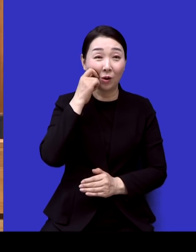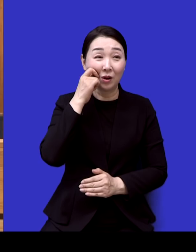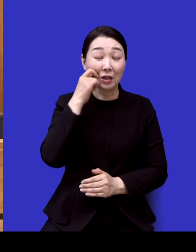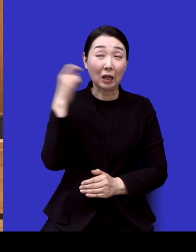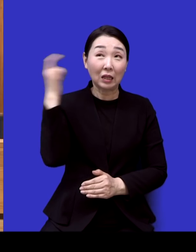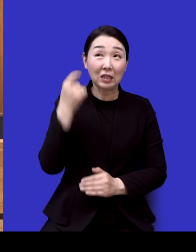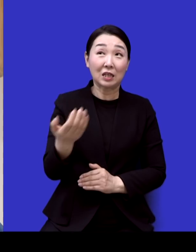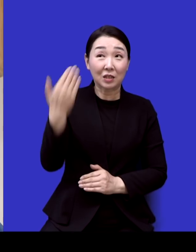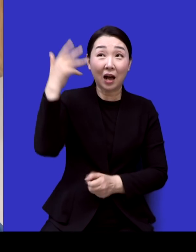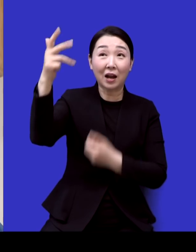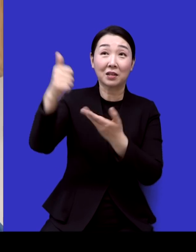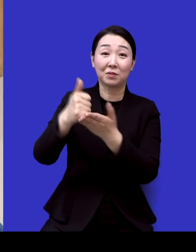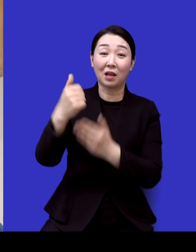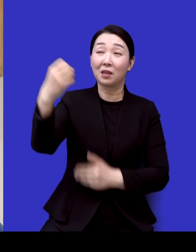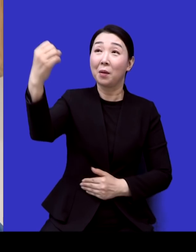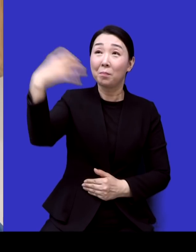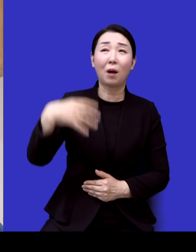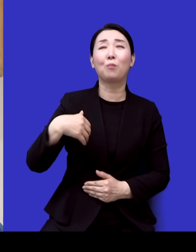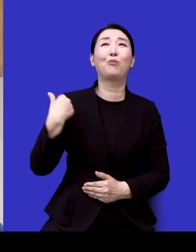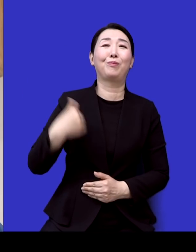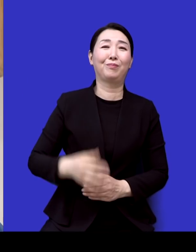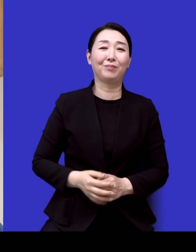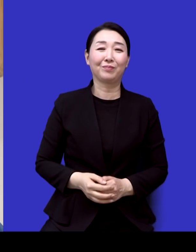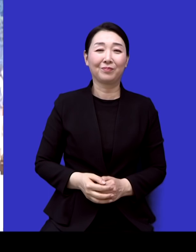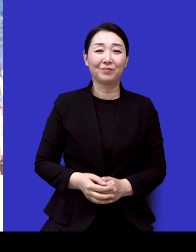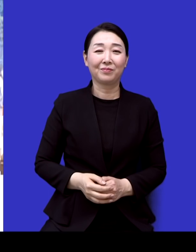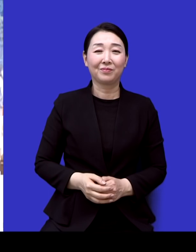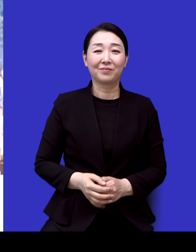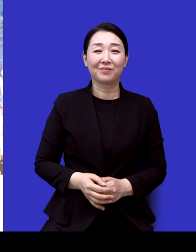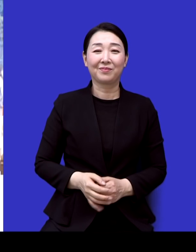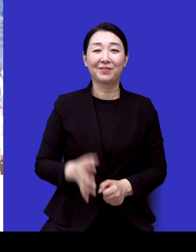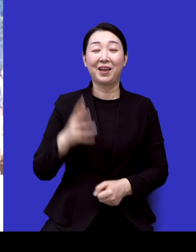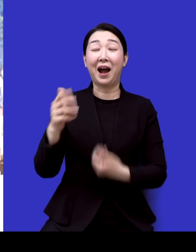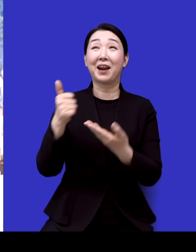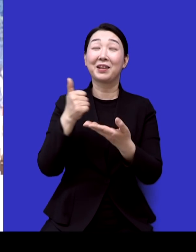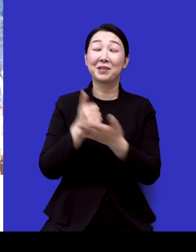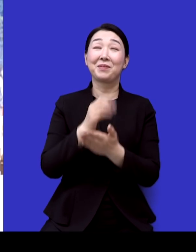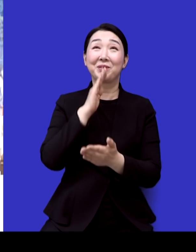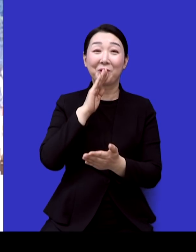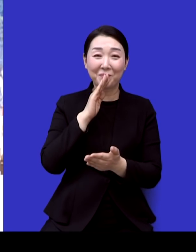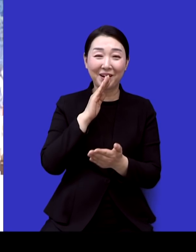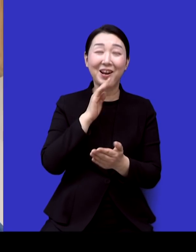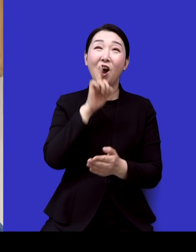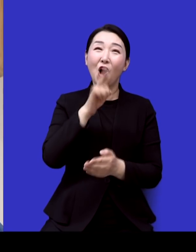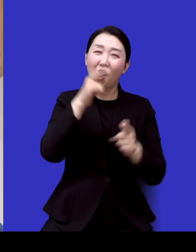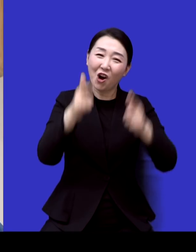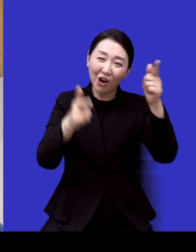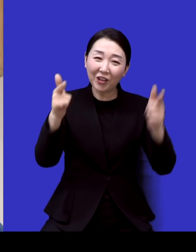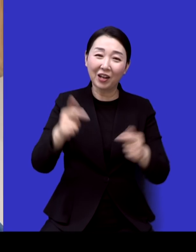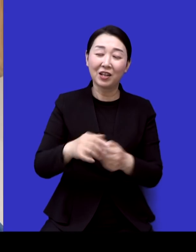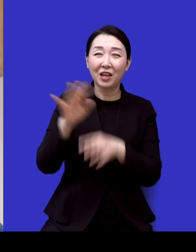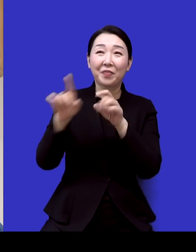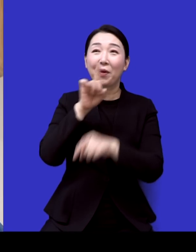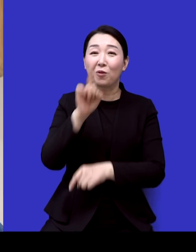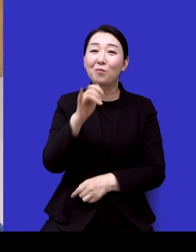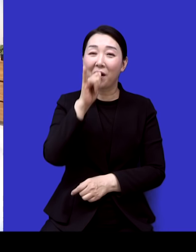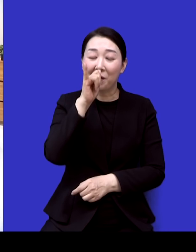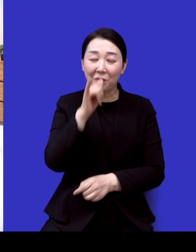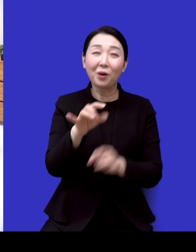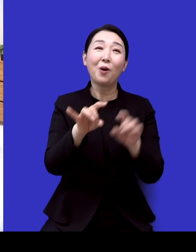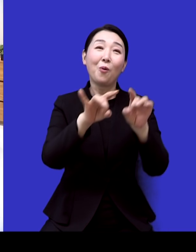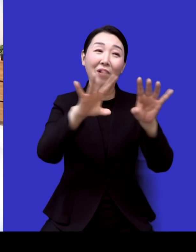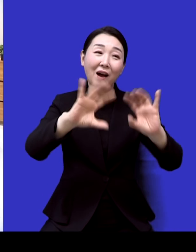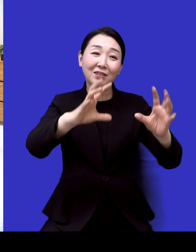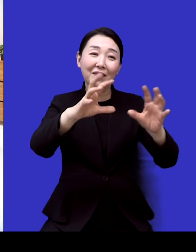전까지는 하나님이 그렇게 말씀하실 줄 저도 몰랐습니다. 하나님이 진짜 여러 가지 언어 사용하시네요. 네, 뭐 그럼요, 태국에서는 그럼요. 태국어로 하시고요. 그럼요. 다 각자 그